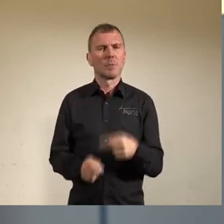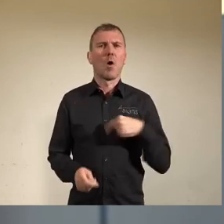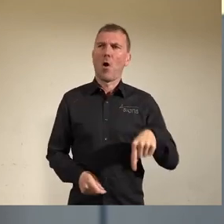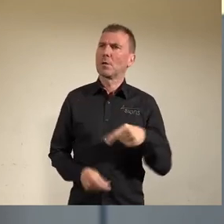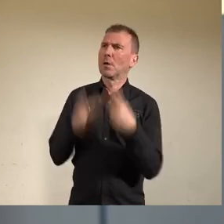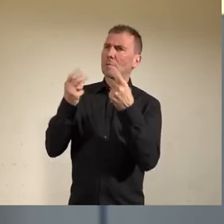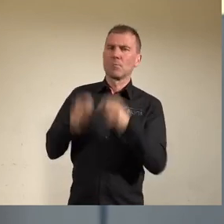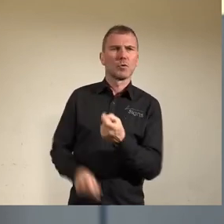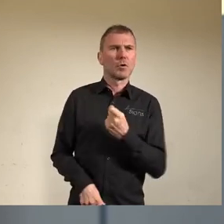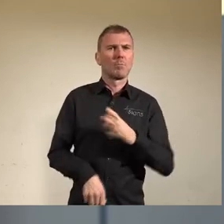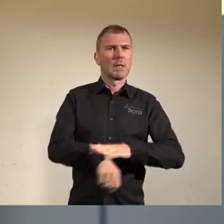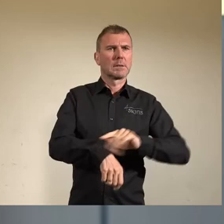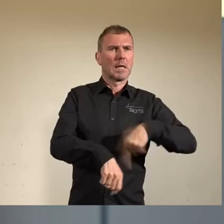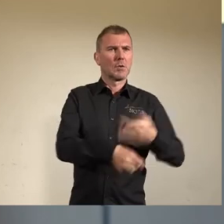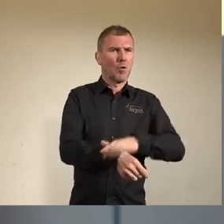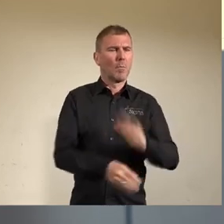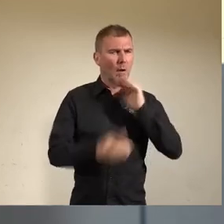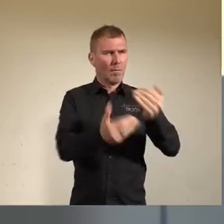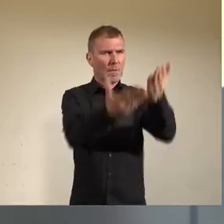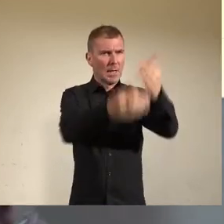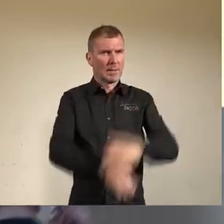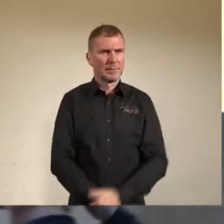zu den wichtigen Beschlüssen kommen. Vielen Dank.